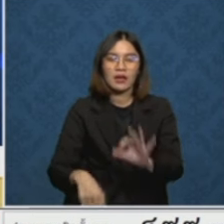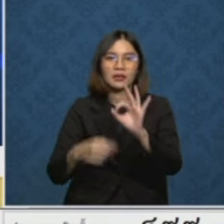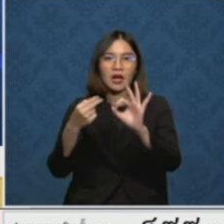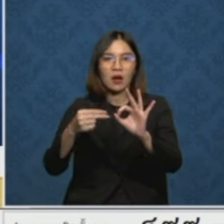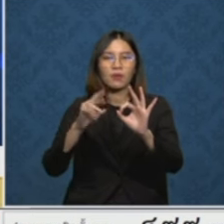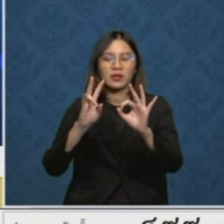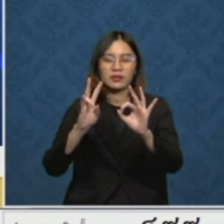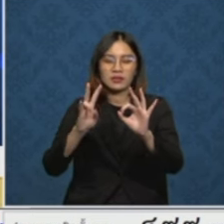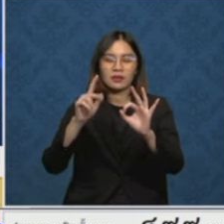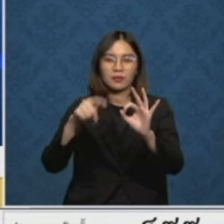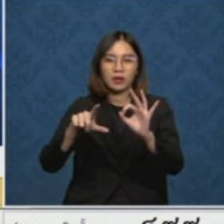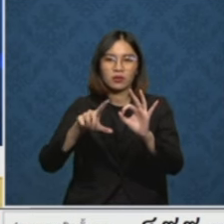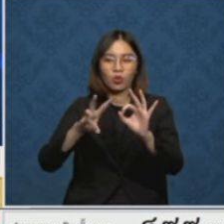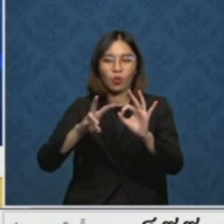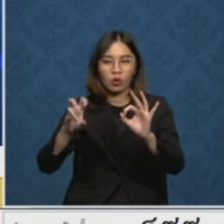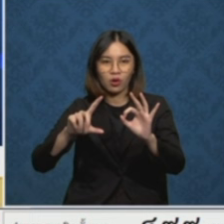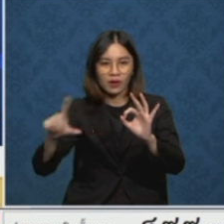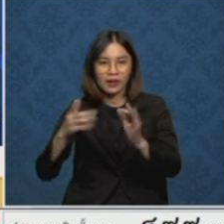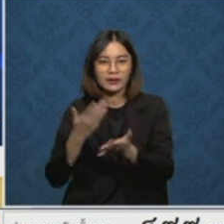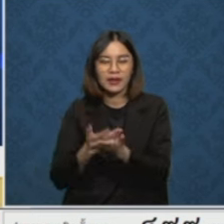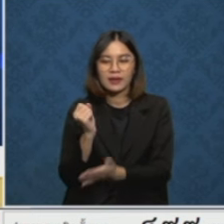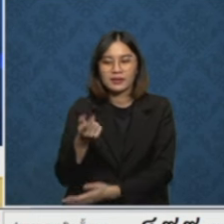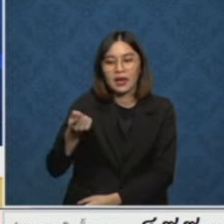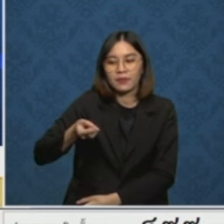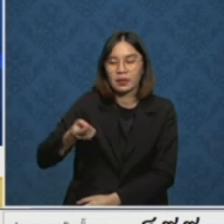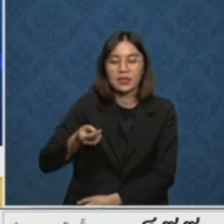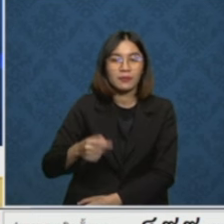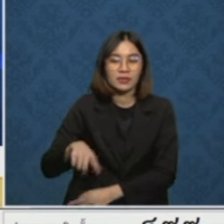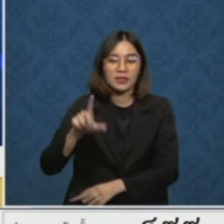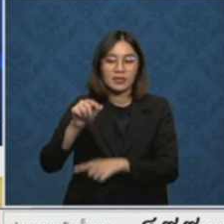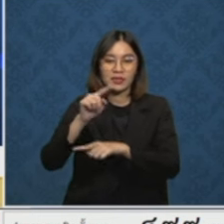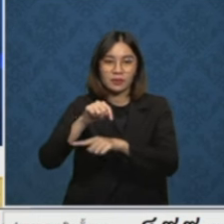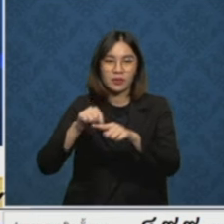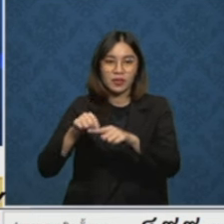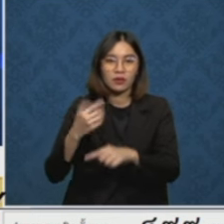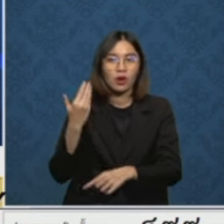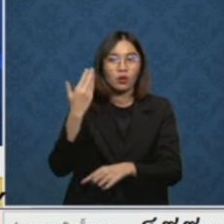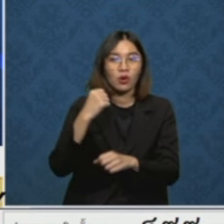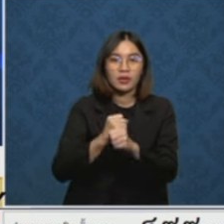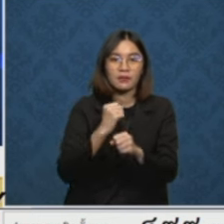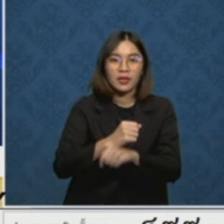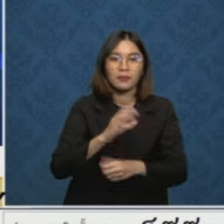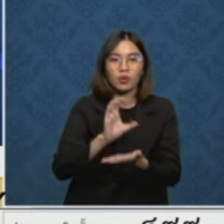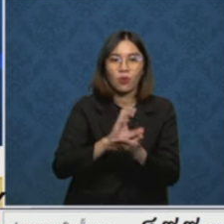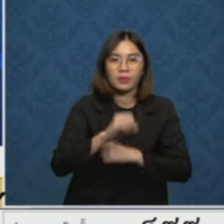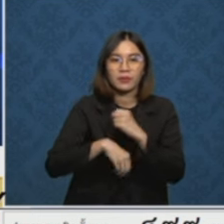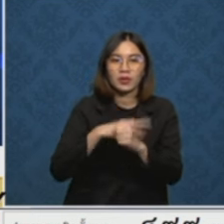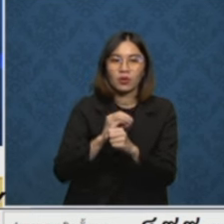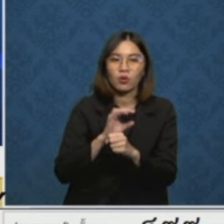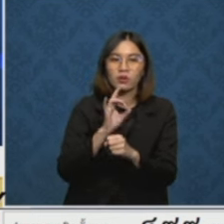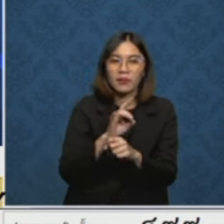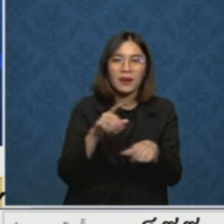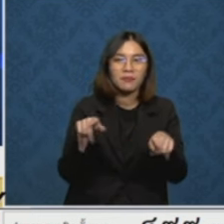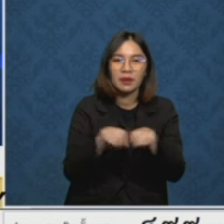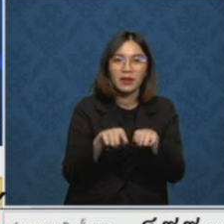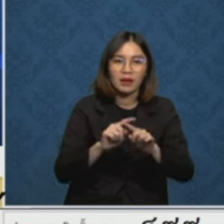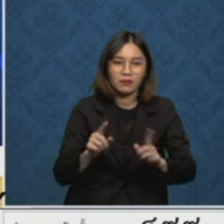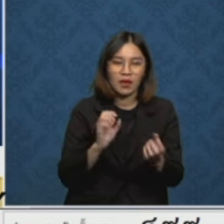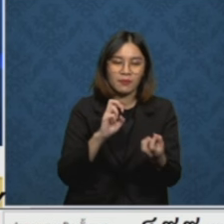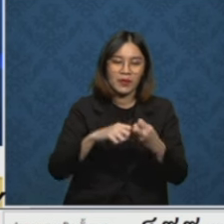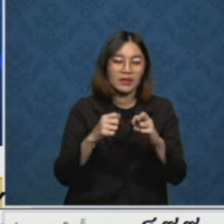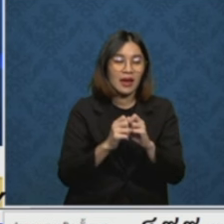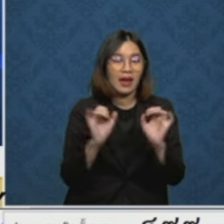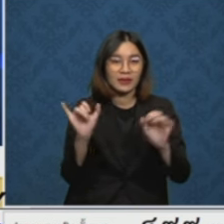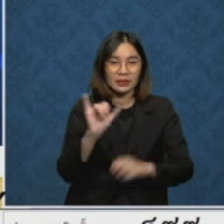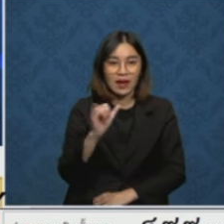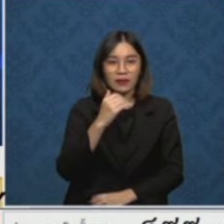97,600 ล้านบาทแล้วก็เป็นรายจ่ายประจำอีกแค่ 20% ซึ่งตอนทำงบ68ก็ทำแบบนี้แต่ก็อาจจะยังไม่เสียหายมากเพราะว่